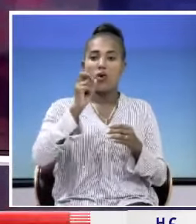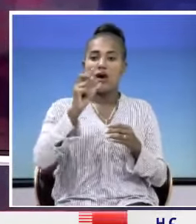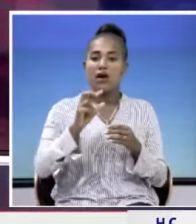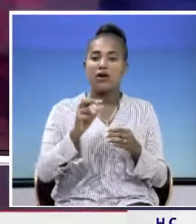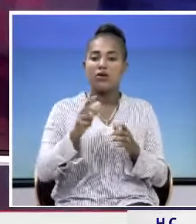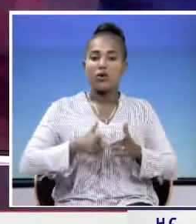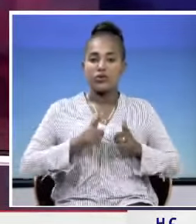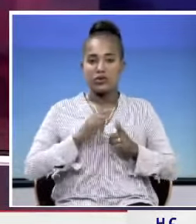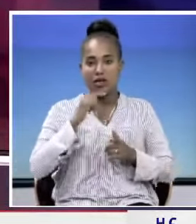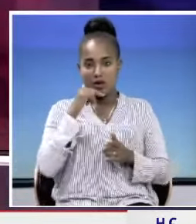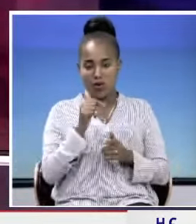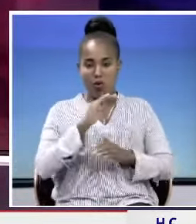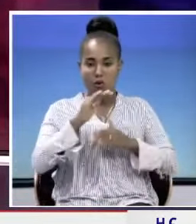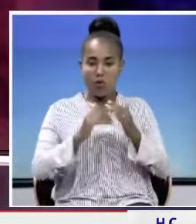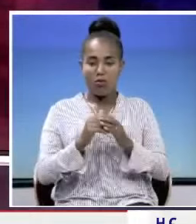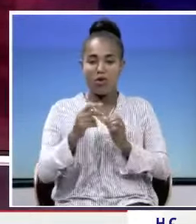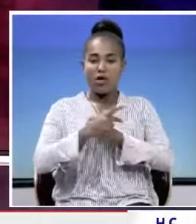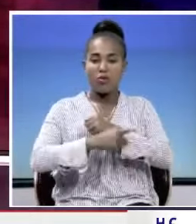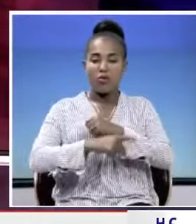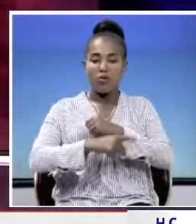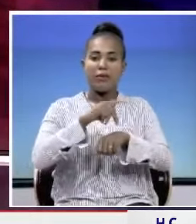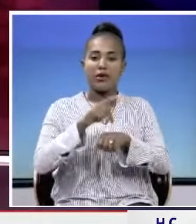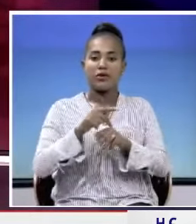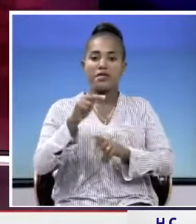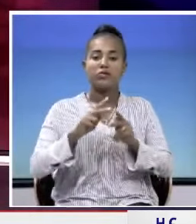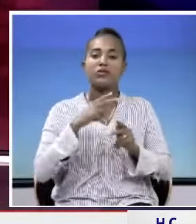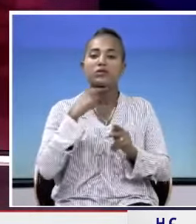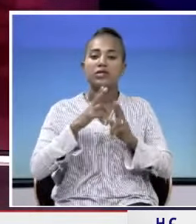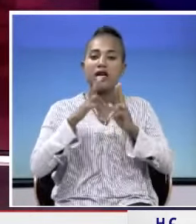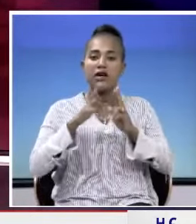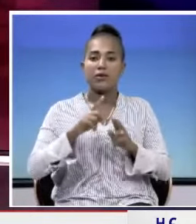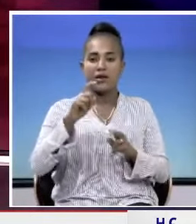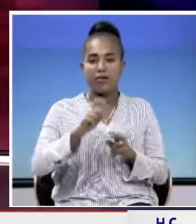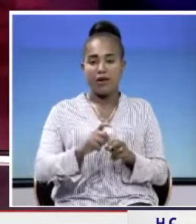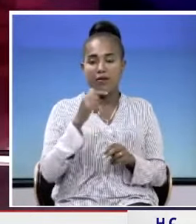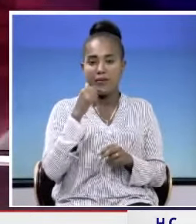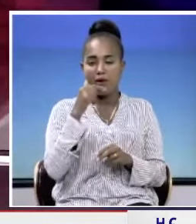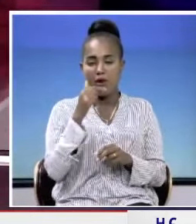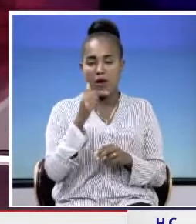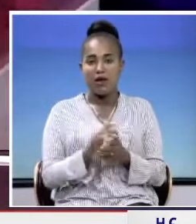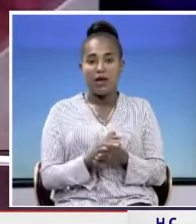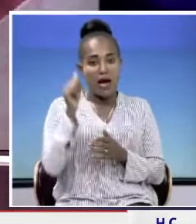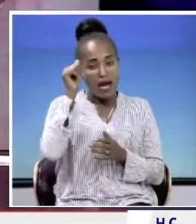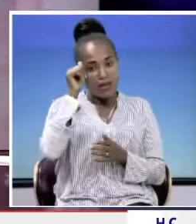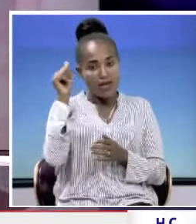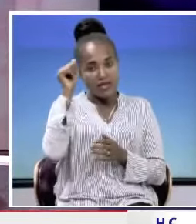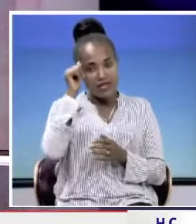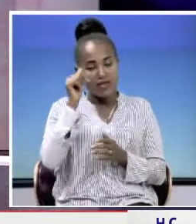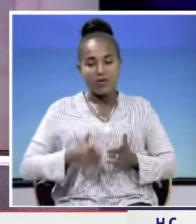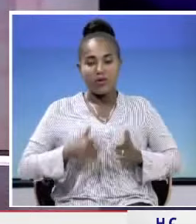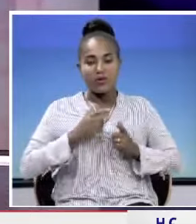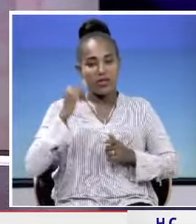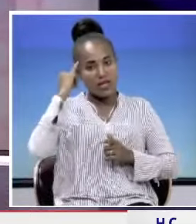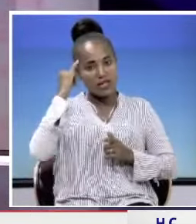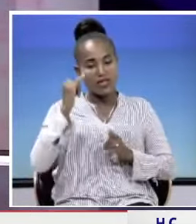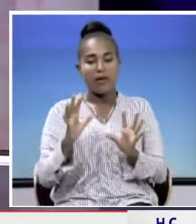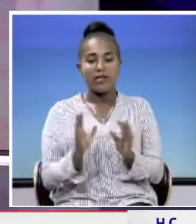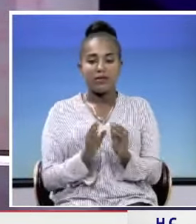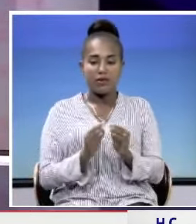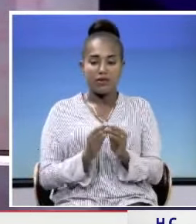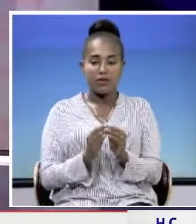ተናገሩ። ሁሉም የፖለቲካ ፓርቲዎች የህዝቡን ድምጽ ሊያከብሩ ይገባልም ብለዋል። ዓለም ሀዛናው የነዋሪዎችን አስተያየት